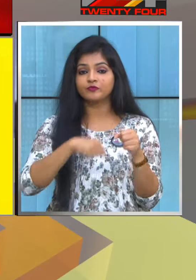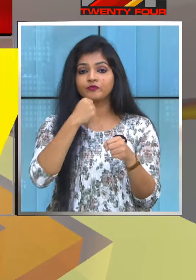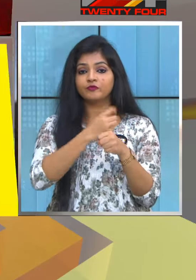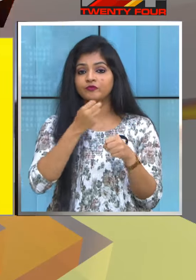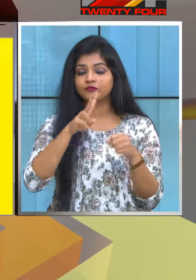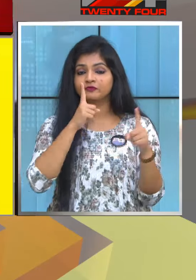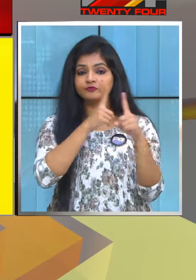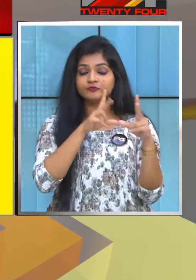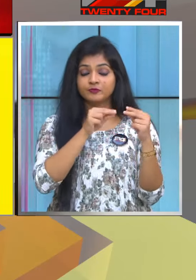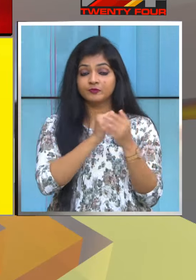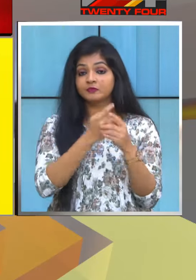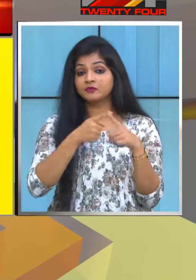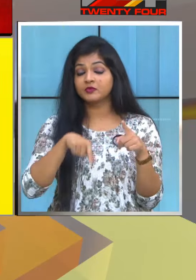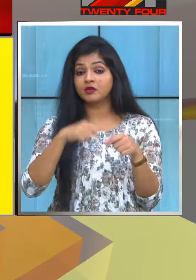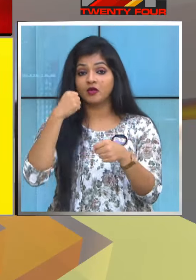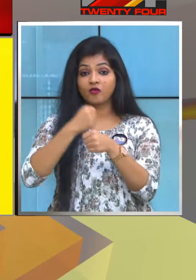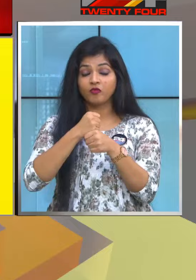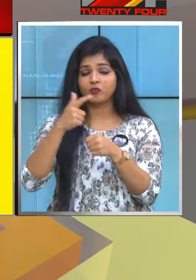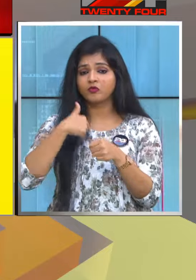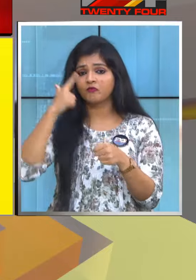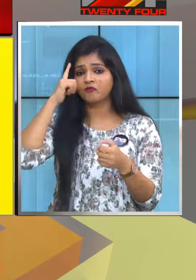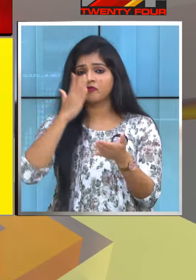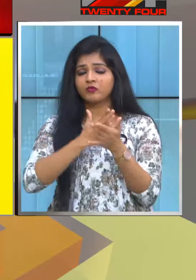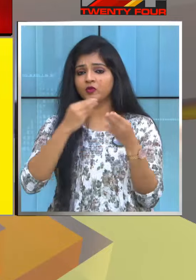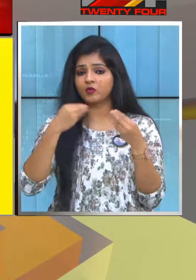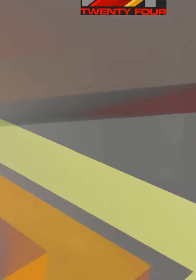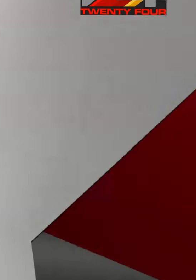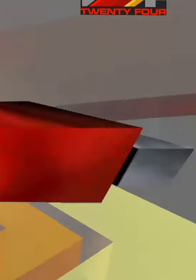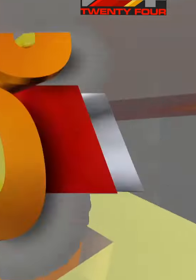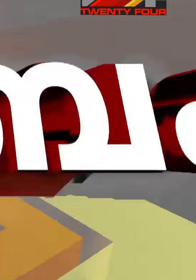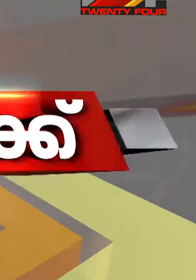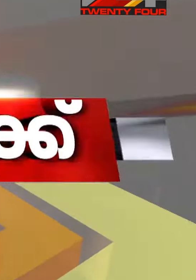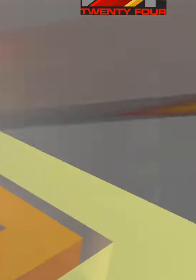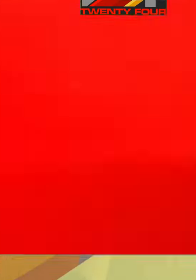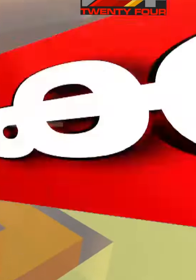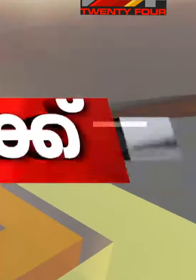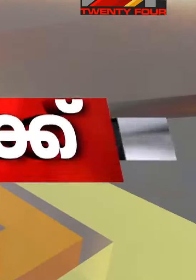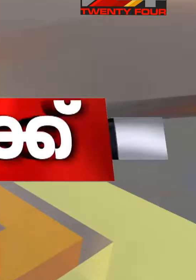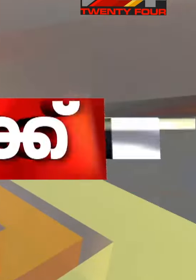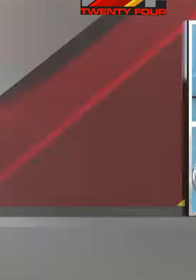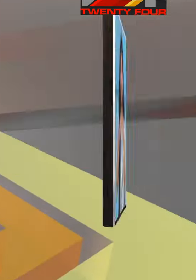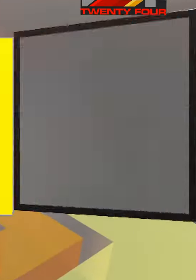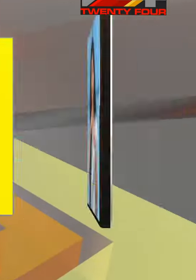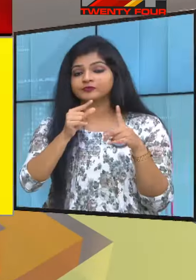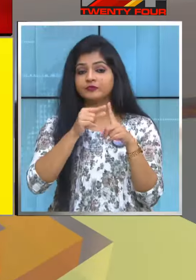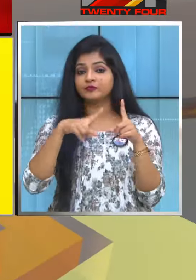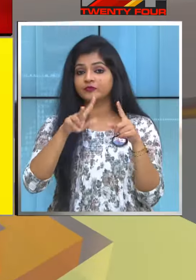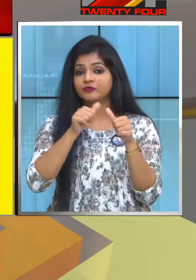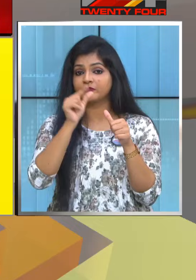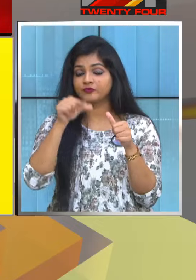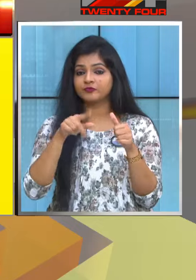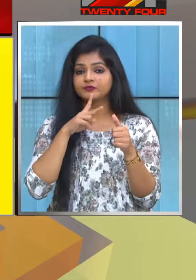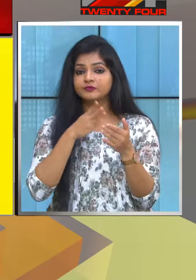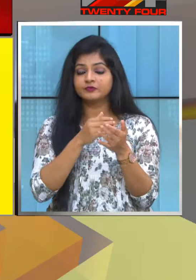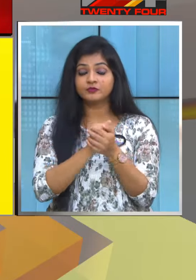സർക്കാരിലുള്ള തന്റെ വിശ്വാസം നഷ്ടപ്പെട്ടതുകൊണ്ടാണ് താൻ ഗവർണറെ കണ്ടത് എന്നുള്ള വിശദീകരണമാണ് അക്കാര്യത്തിൽ പിവി അൻവർ എംഎൽഎ നൽകിയിരിക്കുന്നത്